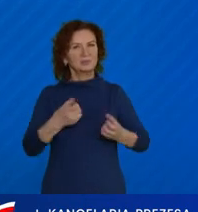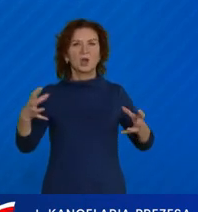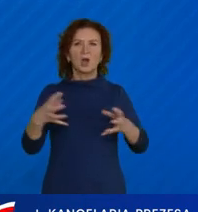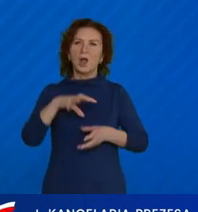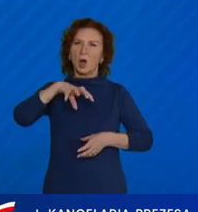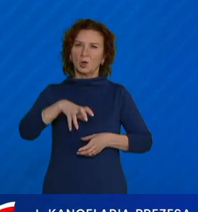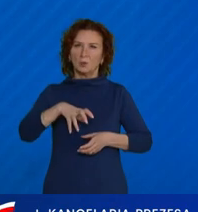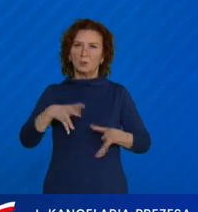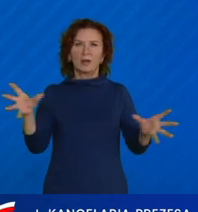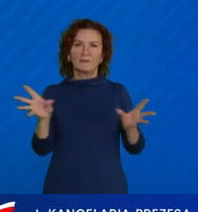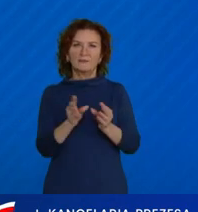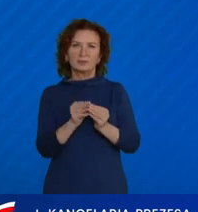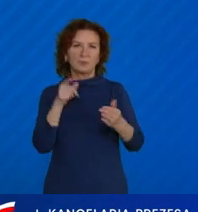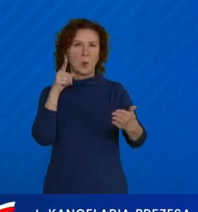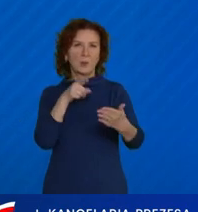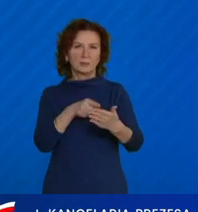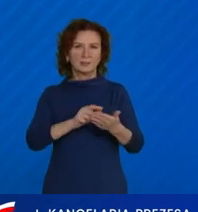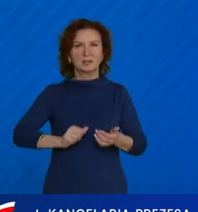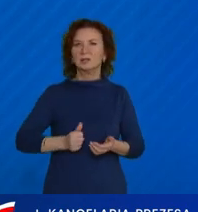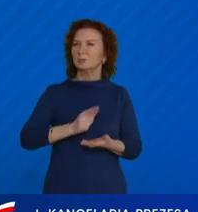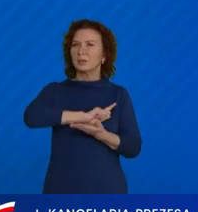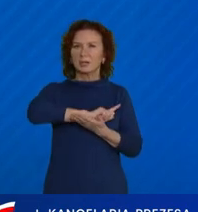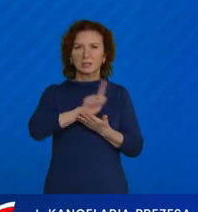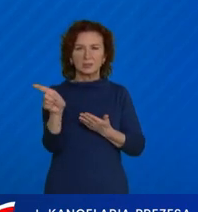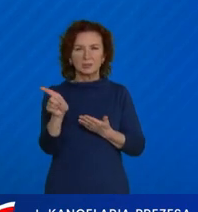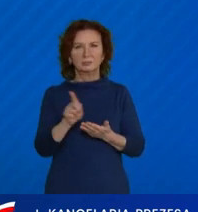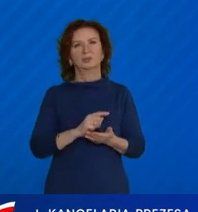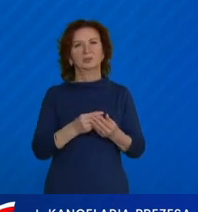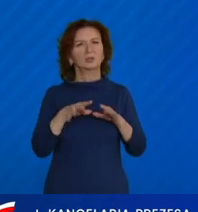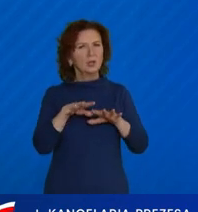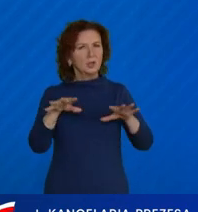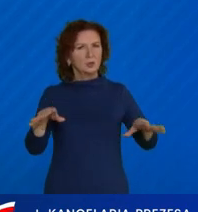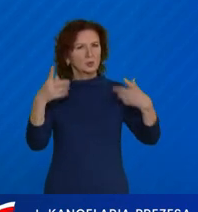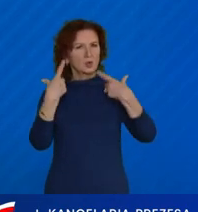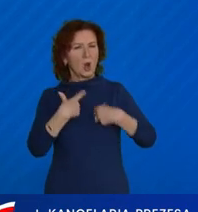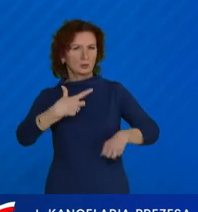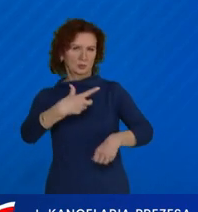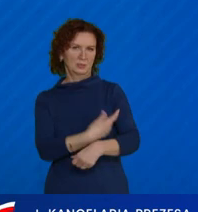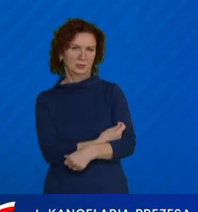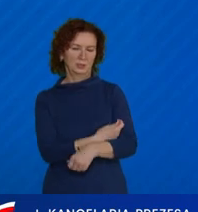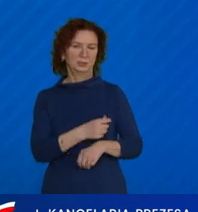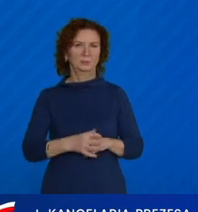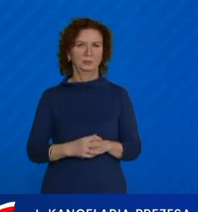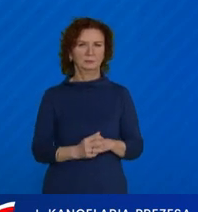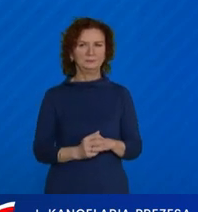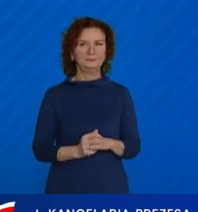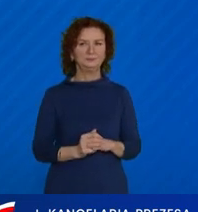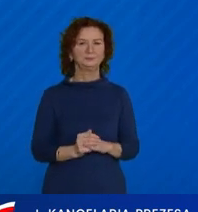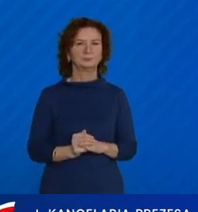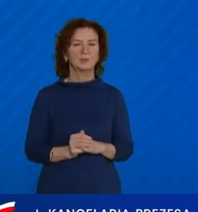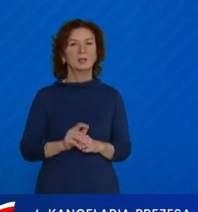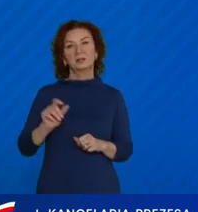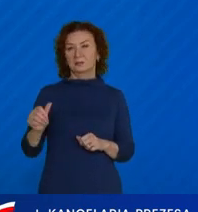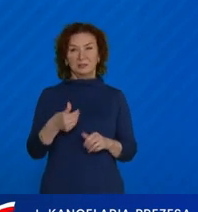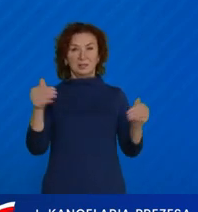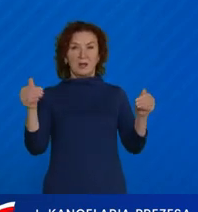jak najszybsze zaszczepienie jak największej części populacji. To jest jedyna droga, żeby wyjść z